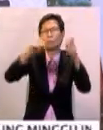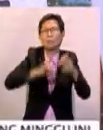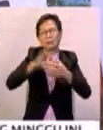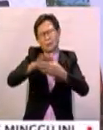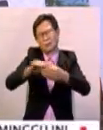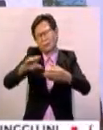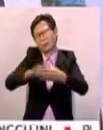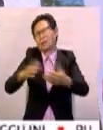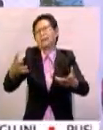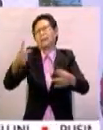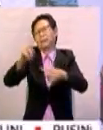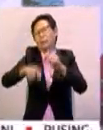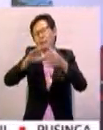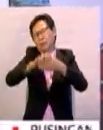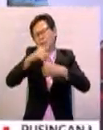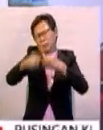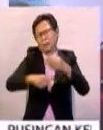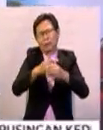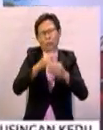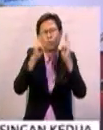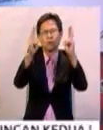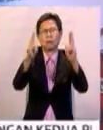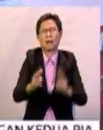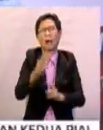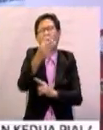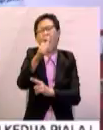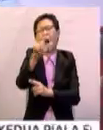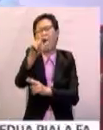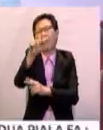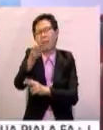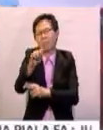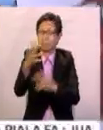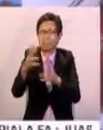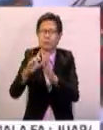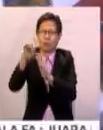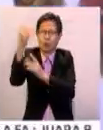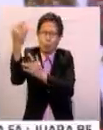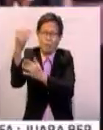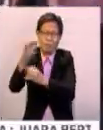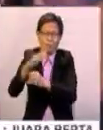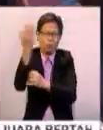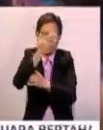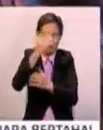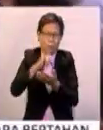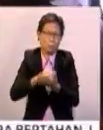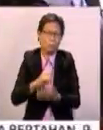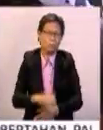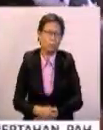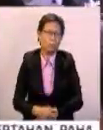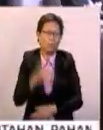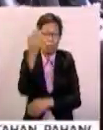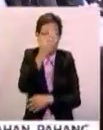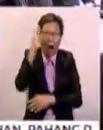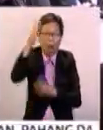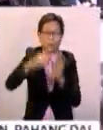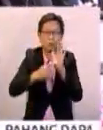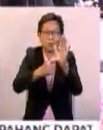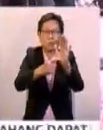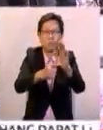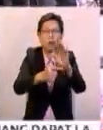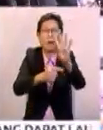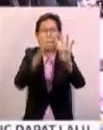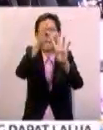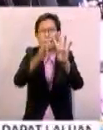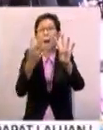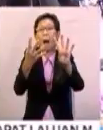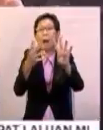nanti dah tak ada lagi yang saya boleh cerita tentang Ustaz Halim ni. Jadi nantikan. Ya. Yeah. Filem ini bakal ditayangkan pada 4